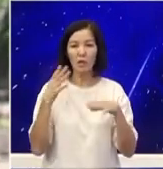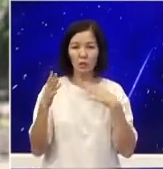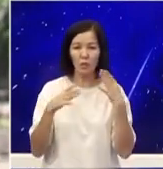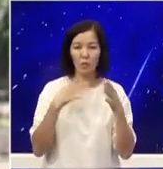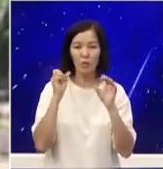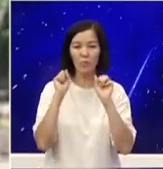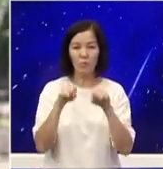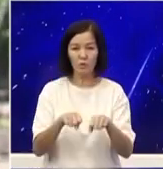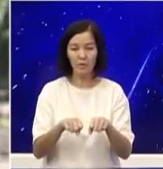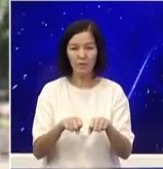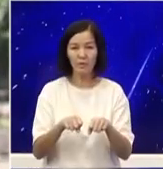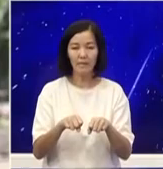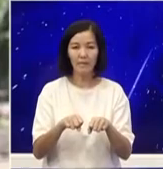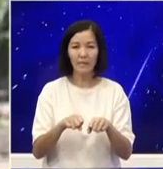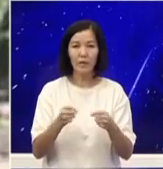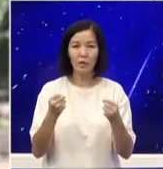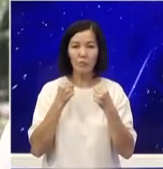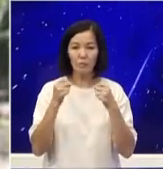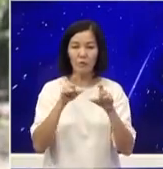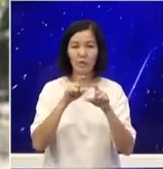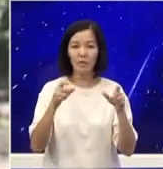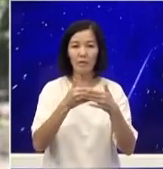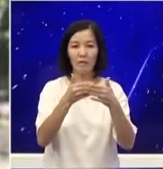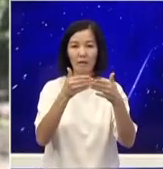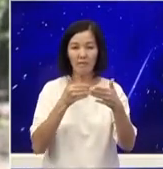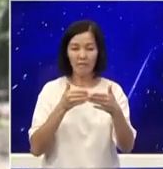Енді спорт кешенінің алдында